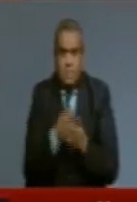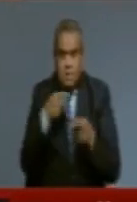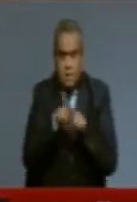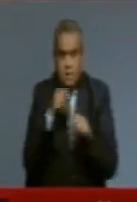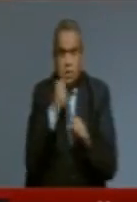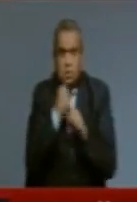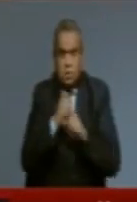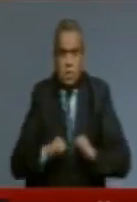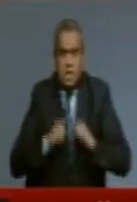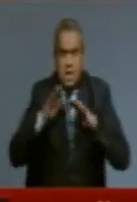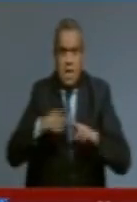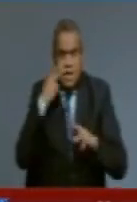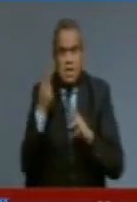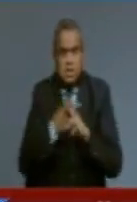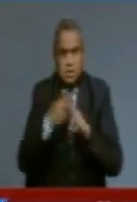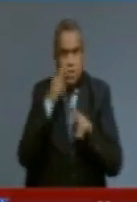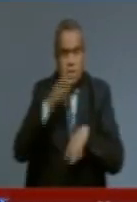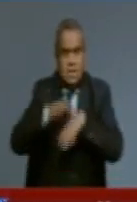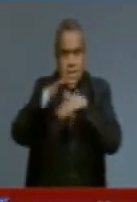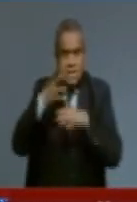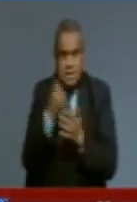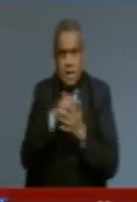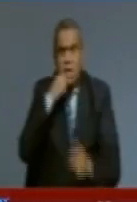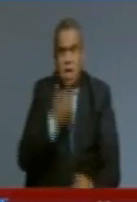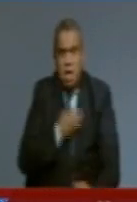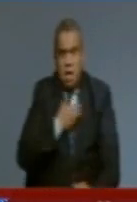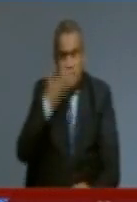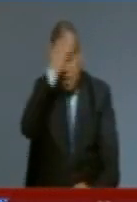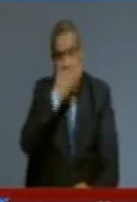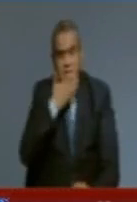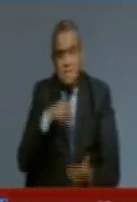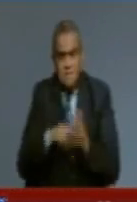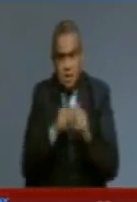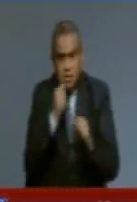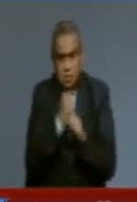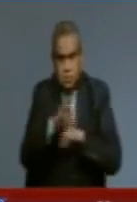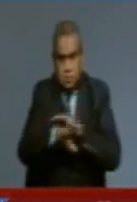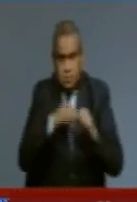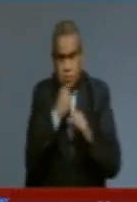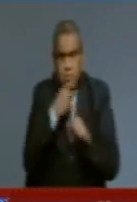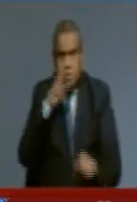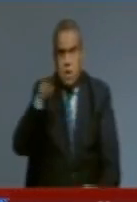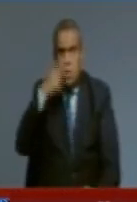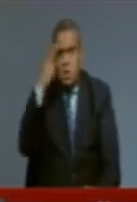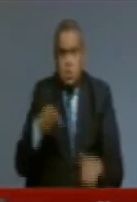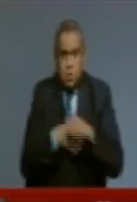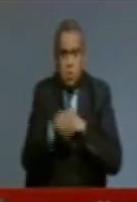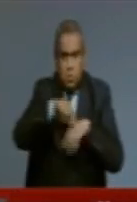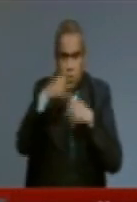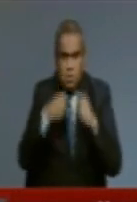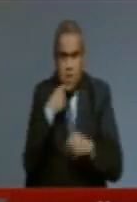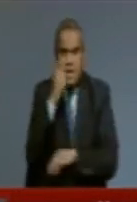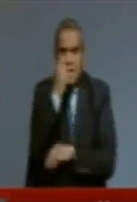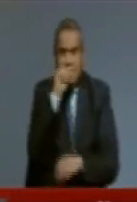الناس وتطوير العلاقات بين روسيا وأفريقيا. في الأماكن التي تظهر فيها الكنائس الروسية الأرثوذكسية هناك